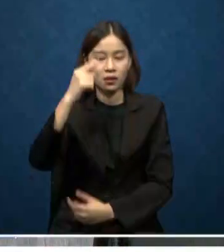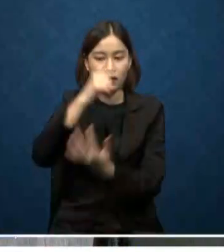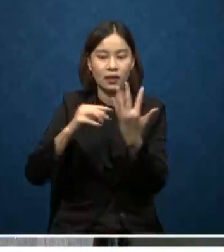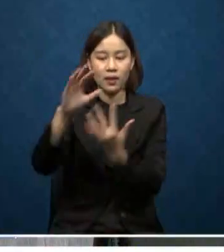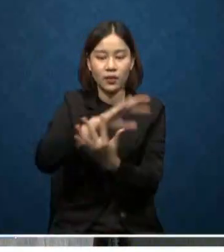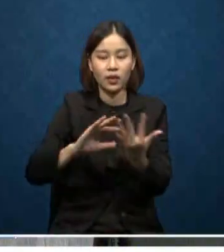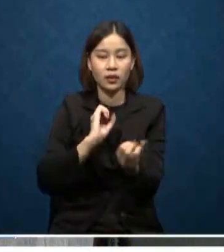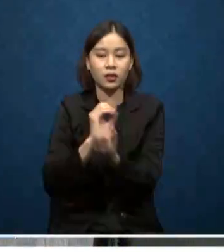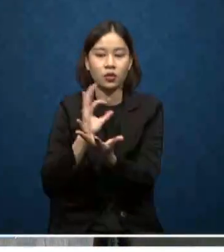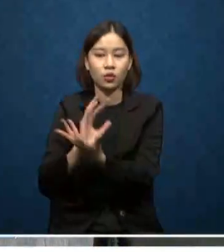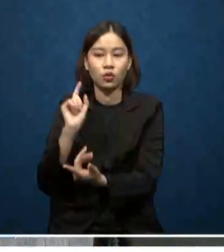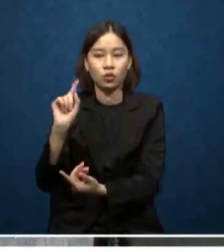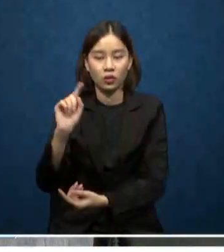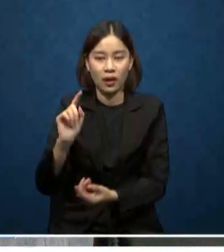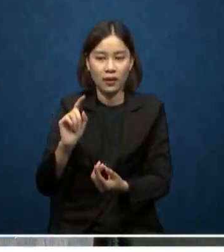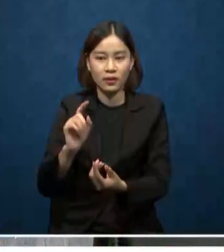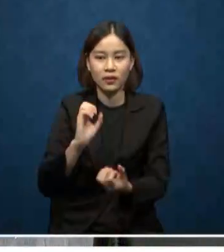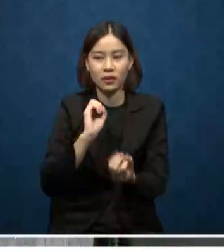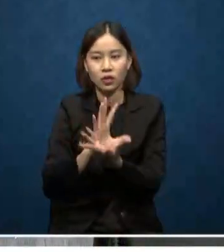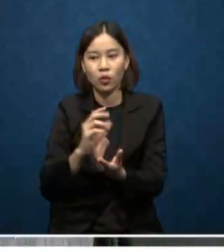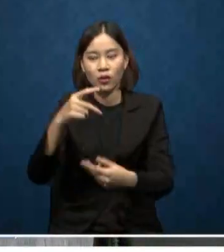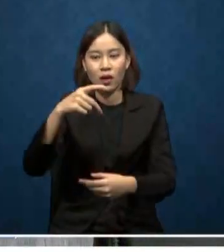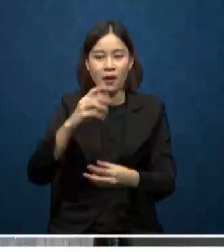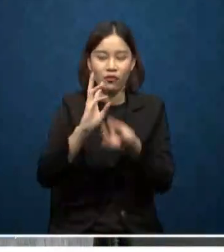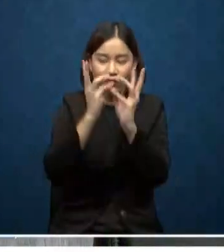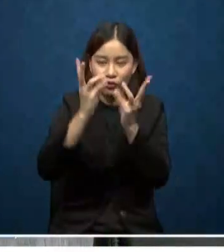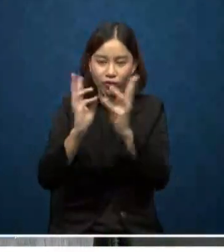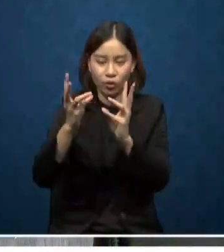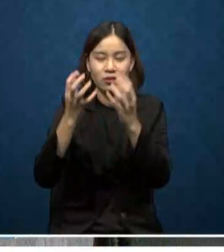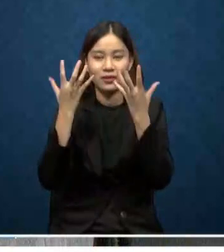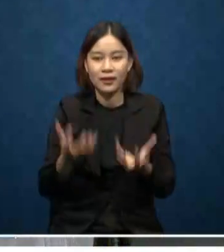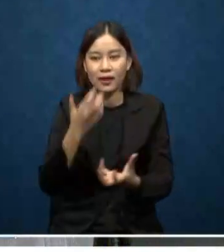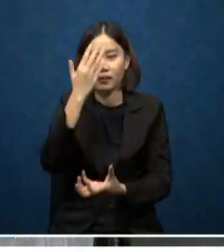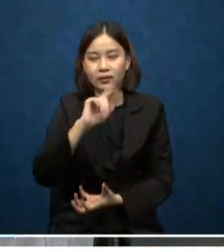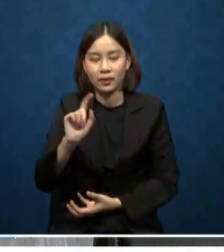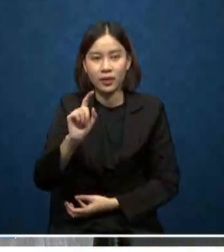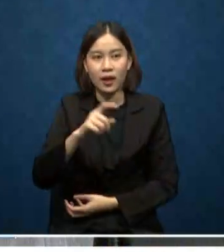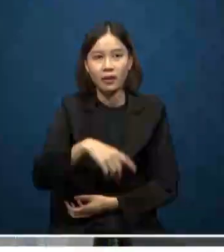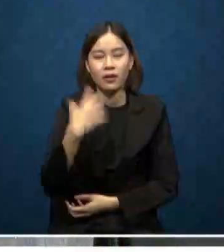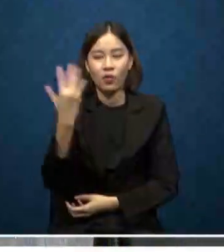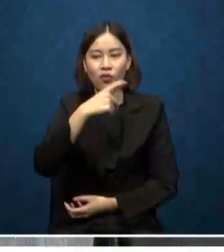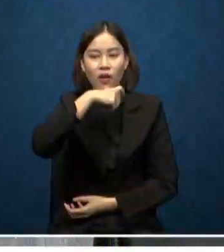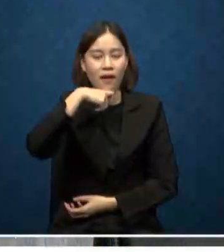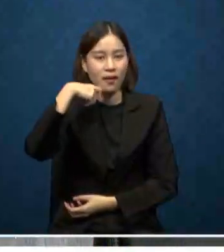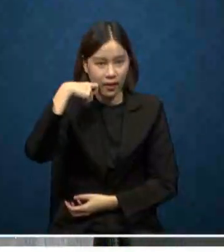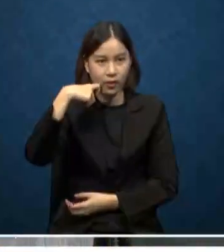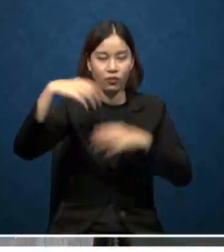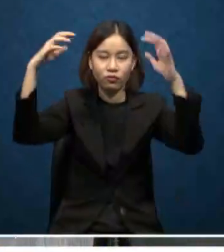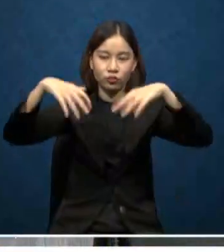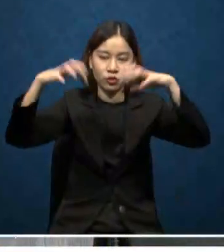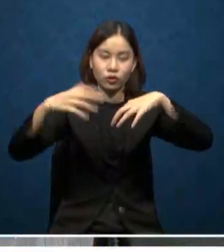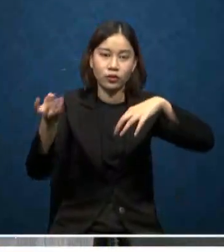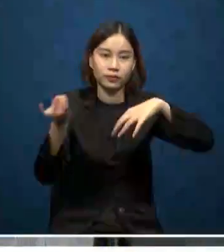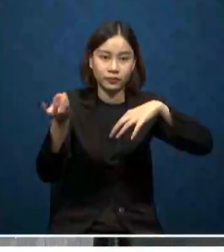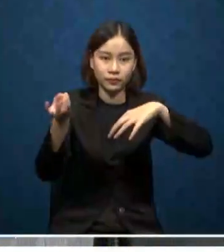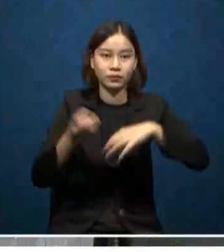จะต้องเผชิญกับมลพิษทางอากาศซึ่งเกิดจากฝุ่นพิษอย่างหนักเนื่องจากปรากฏการณ์เอลนีโญจะทำให้ฝนตกน้อยกว่าปก